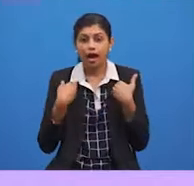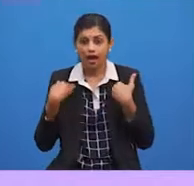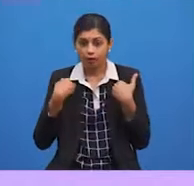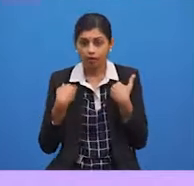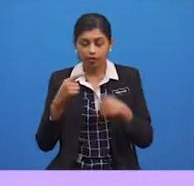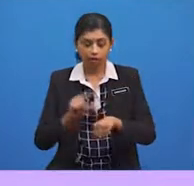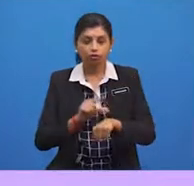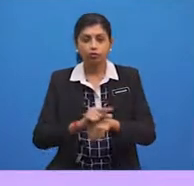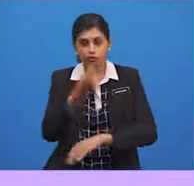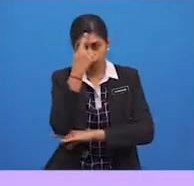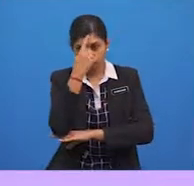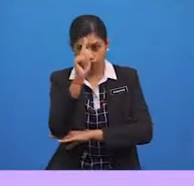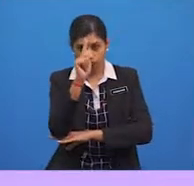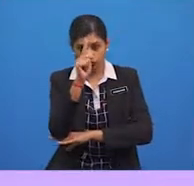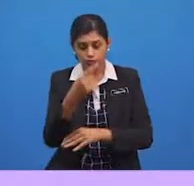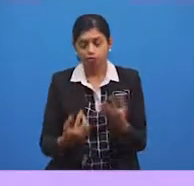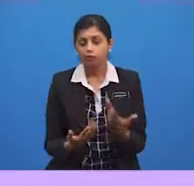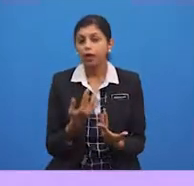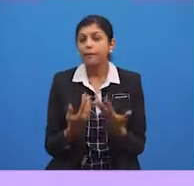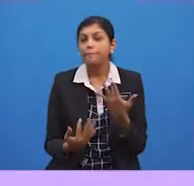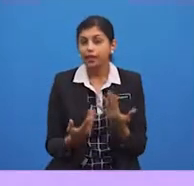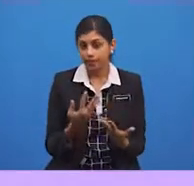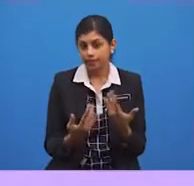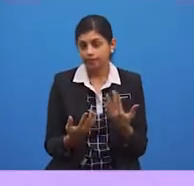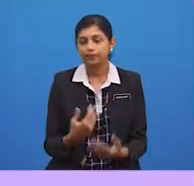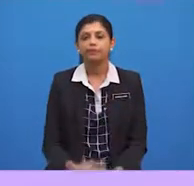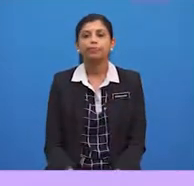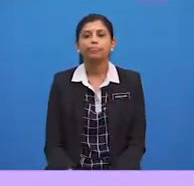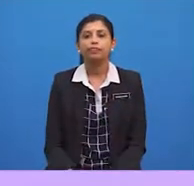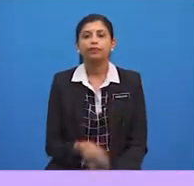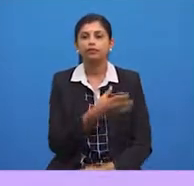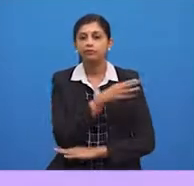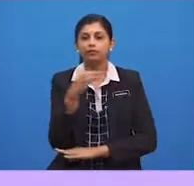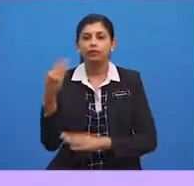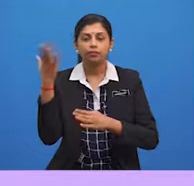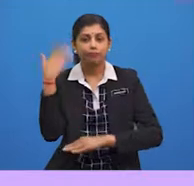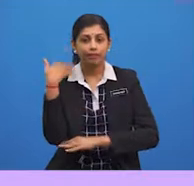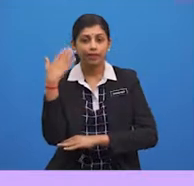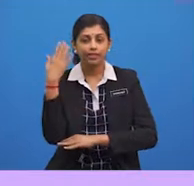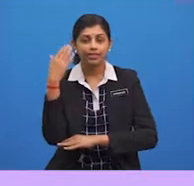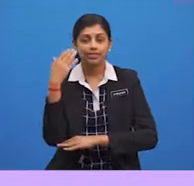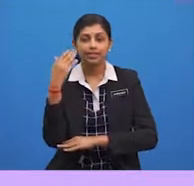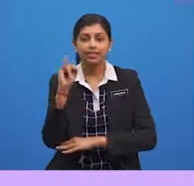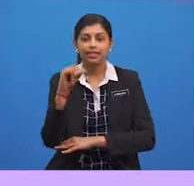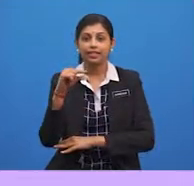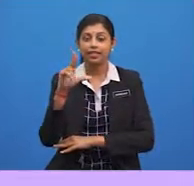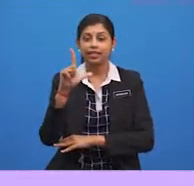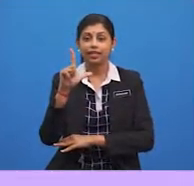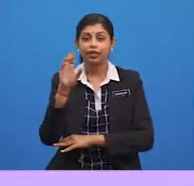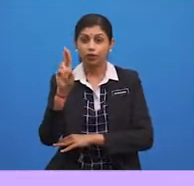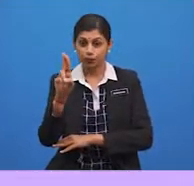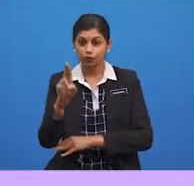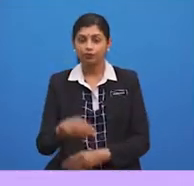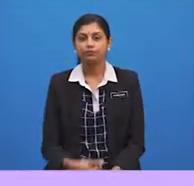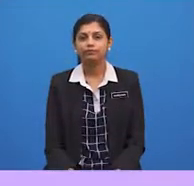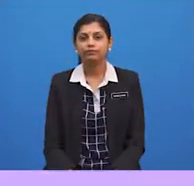untuk menyalakan pelita serta memanaskan iglu. Iglu ialah